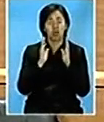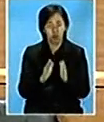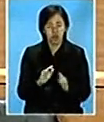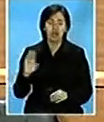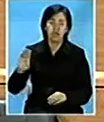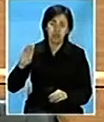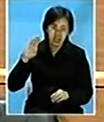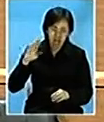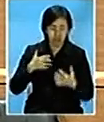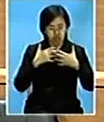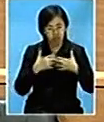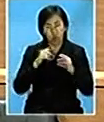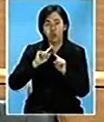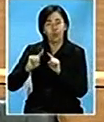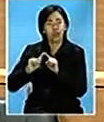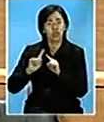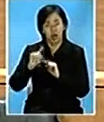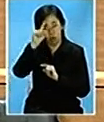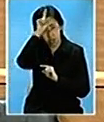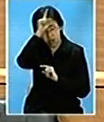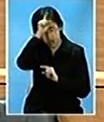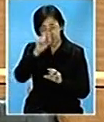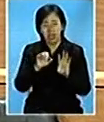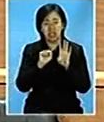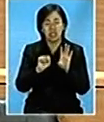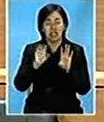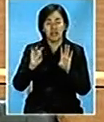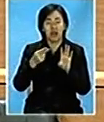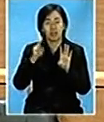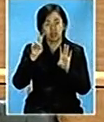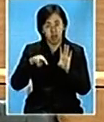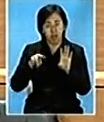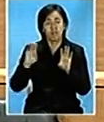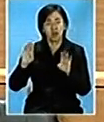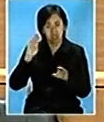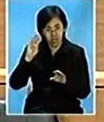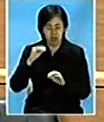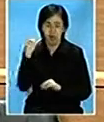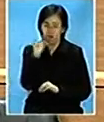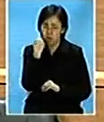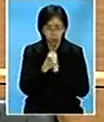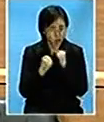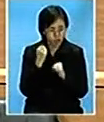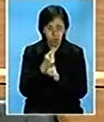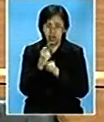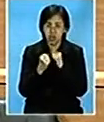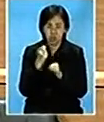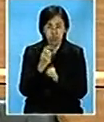ห้างร้านในเยอรมันเนี่ยจำนวน 482,000 บริษัททุกปีซึ่งเท่ากับ 25% ของ